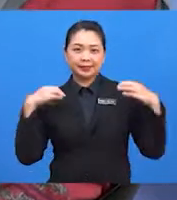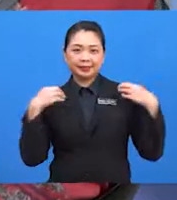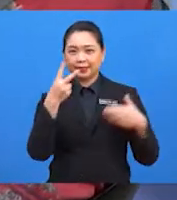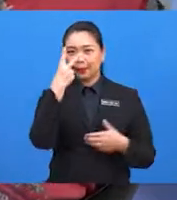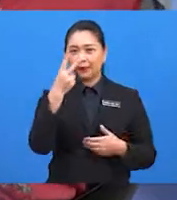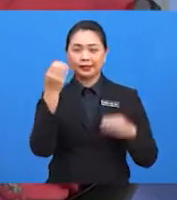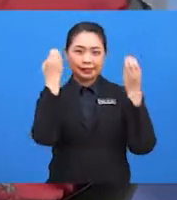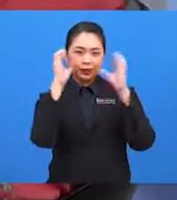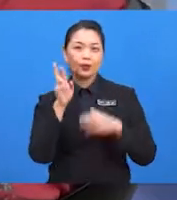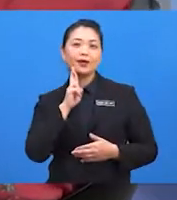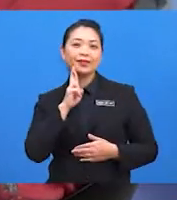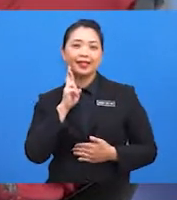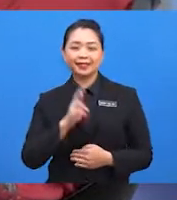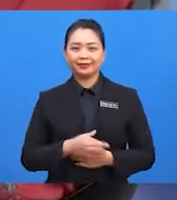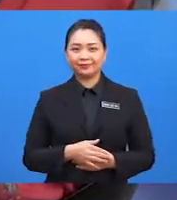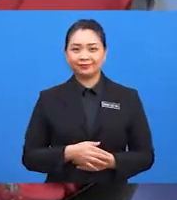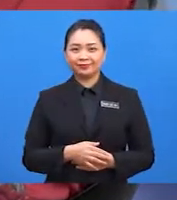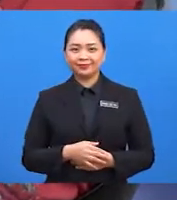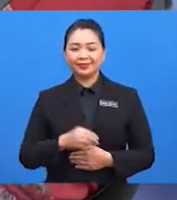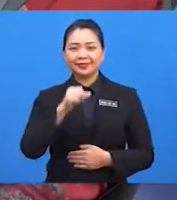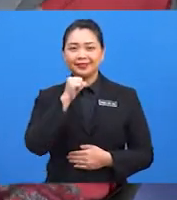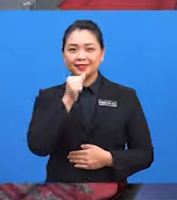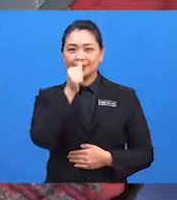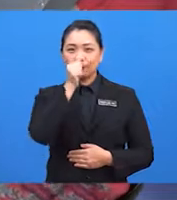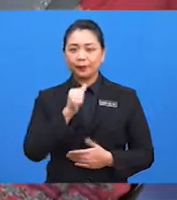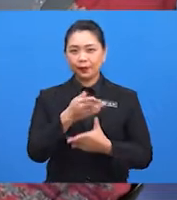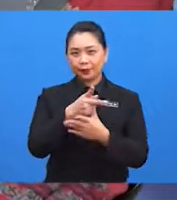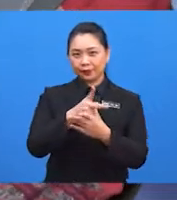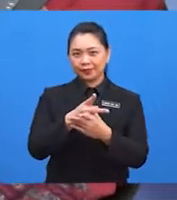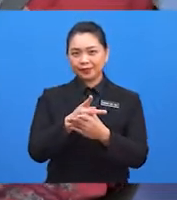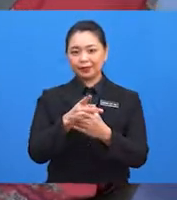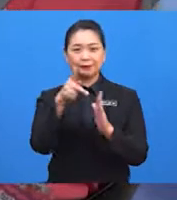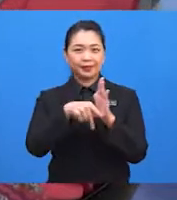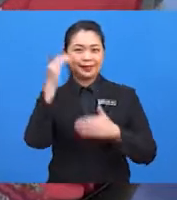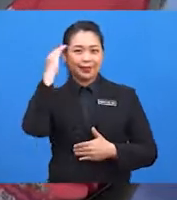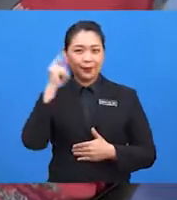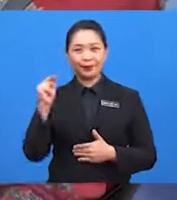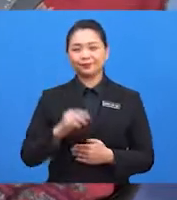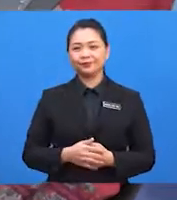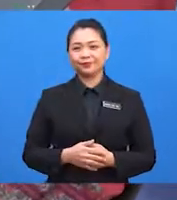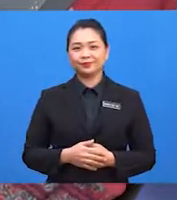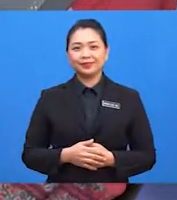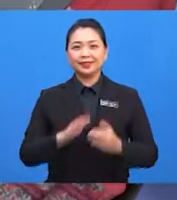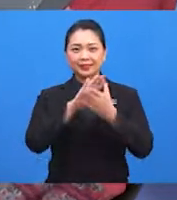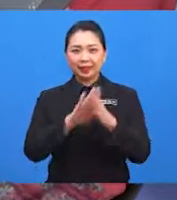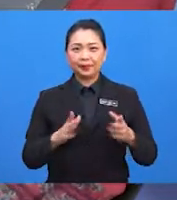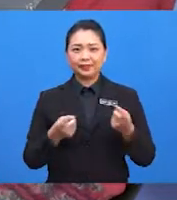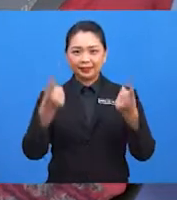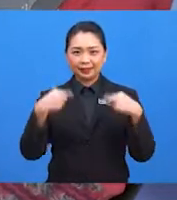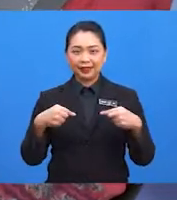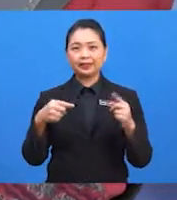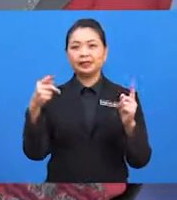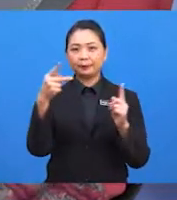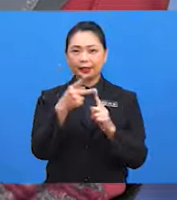Cikgu Rafidah. Ya, alhamdulillah. Tak sabar nak berkongsi pengetahuan agaknya. InsyaAllah. Selamat datang kepada